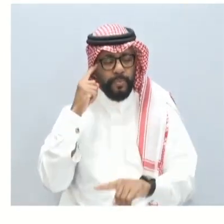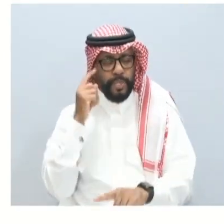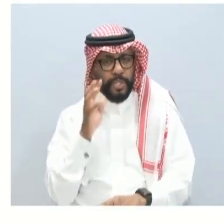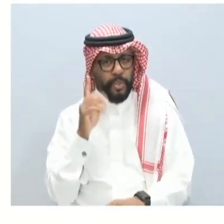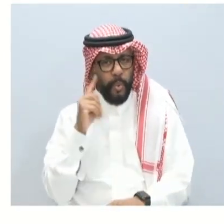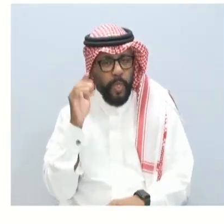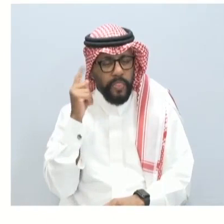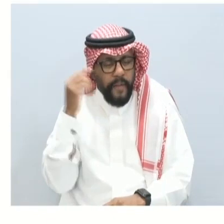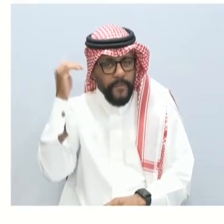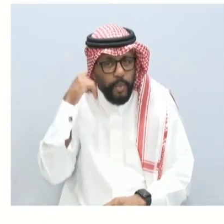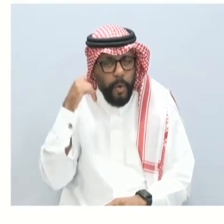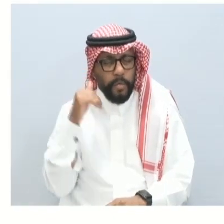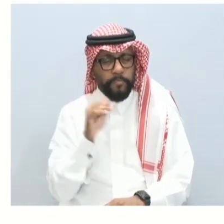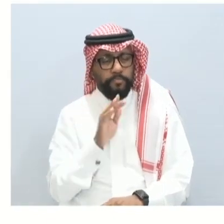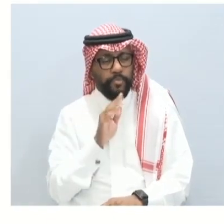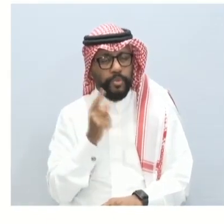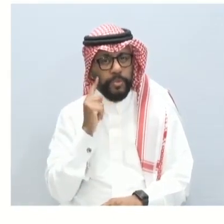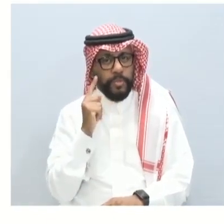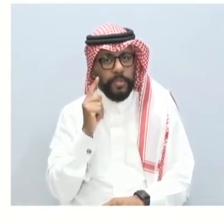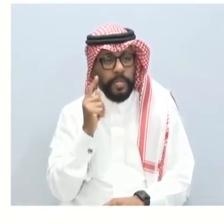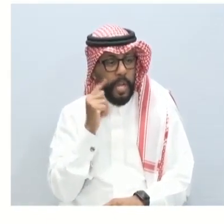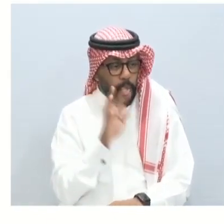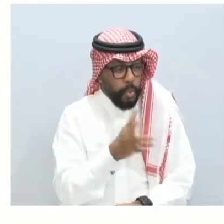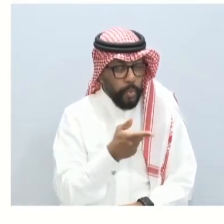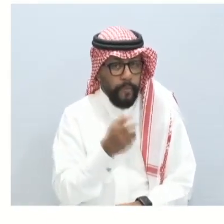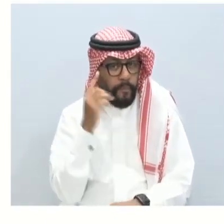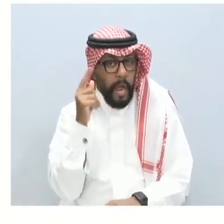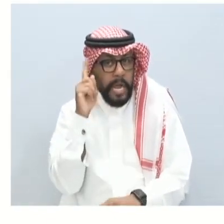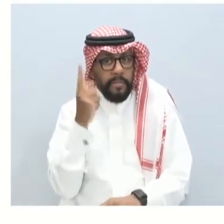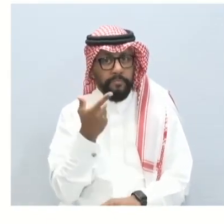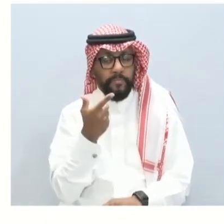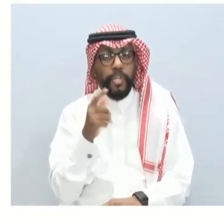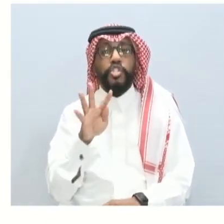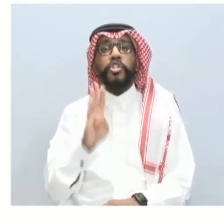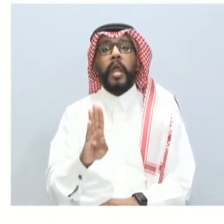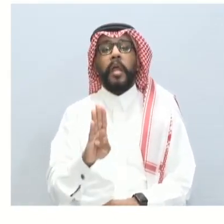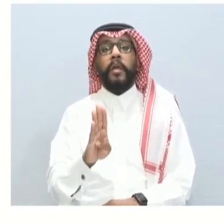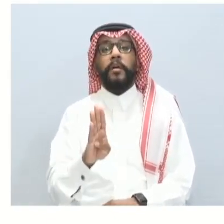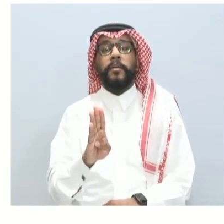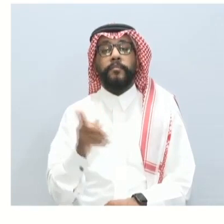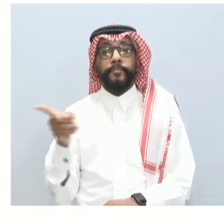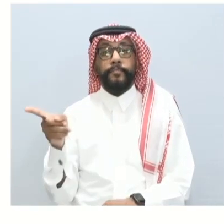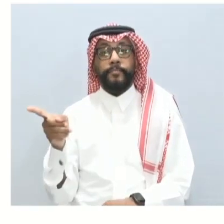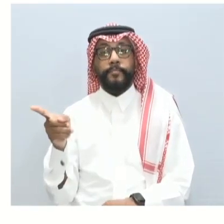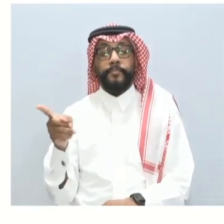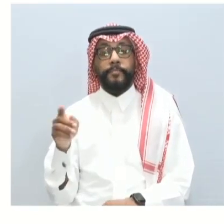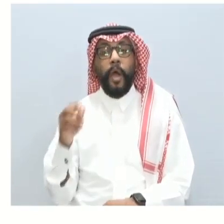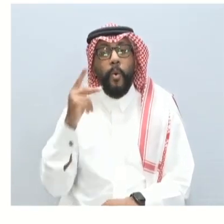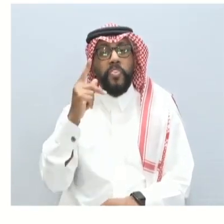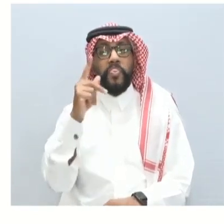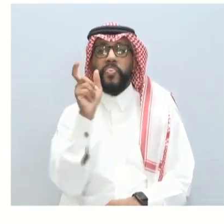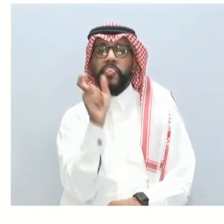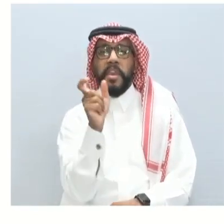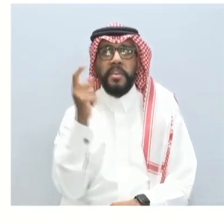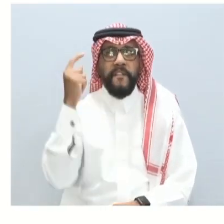والظن طيب هذا الكفر دل عليه القران وهو المذكور في قوله جل وعلا